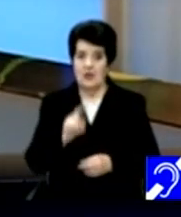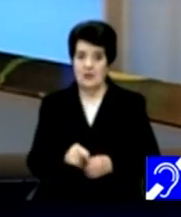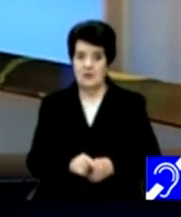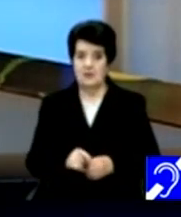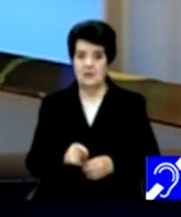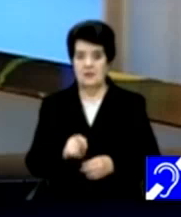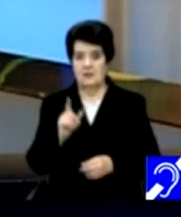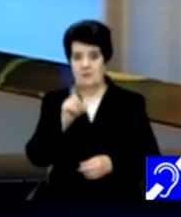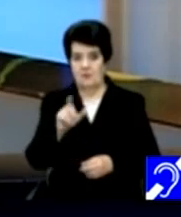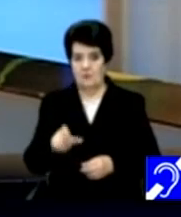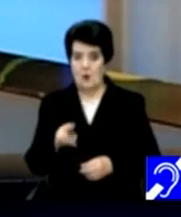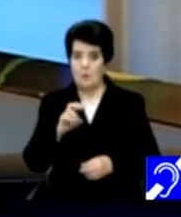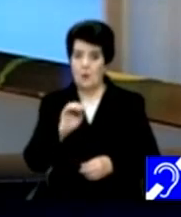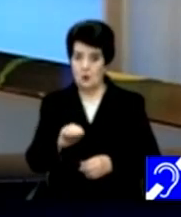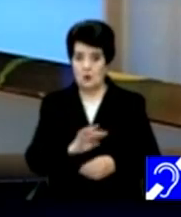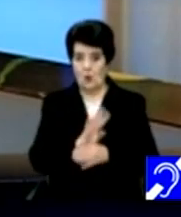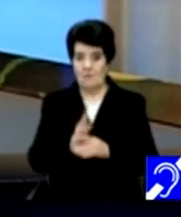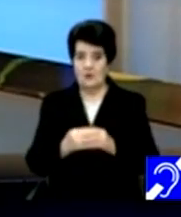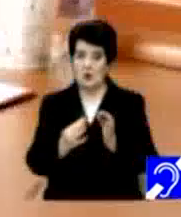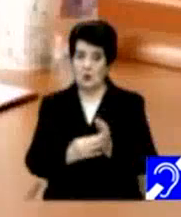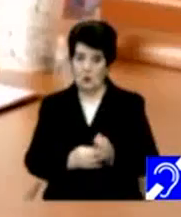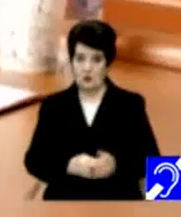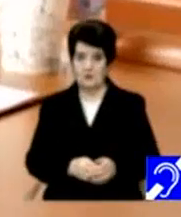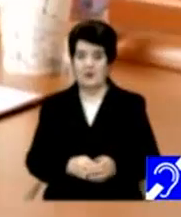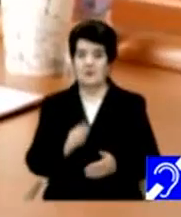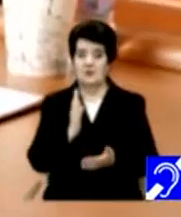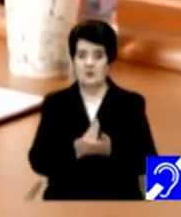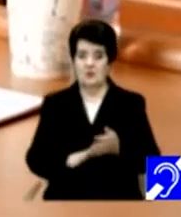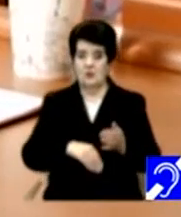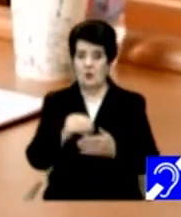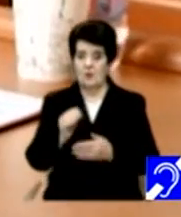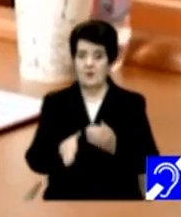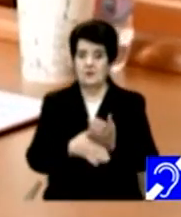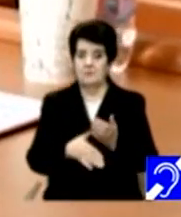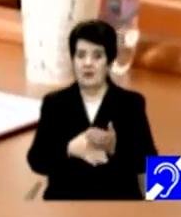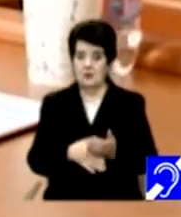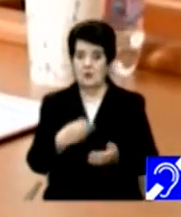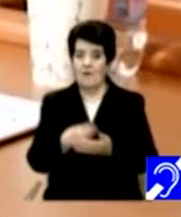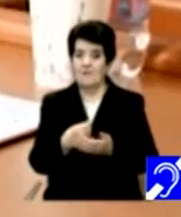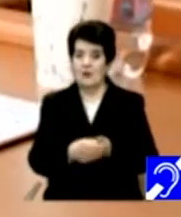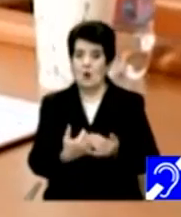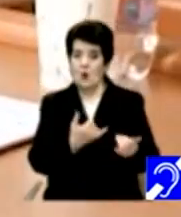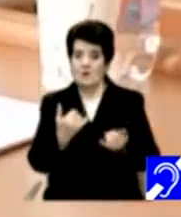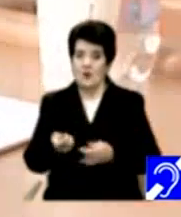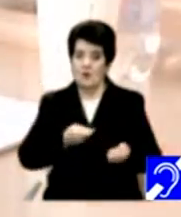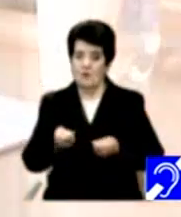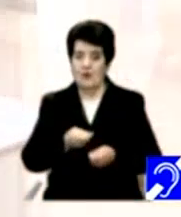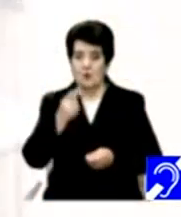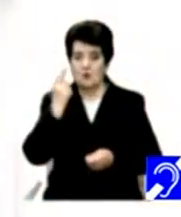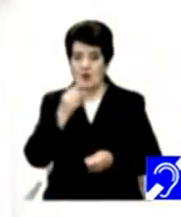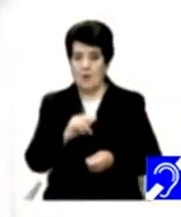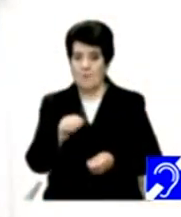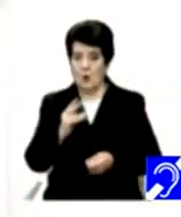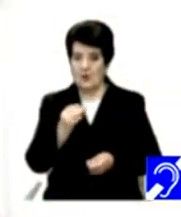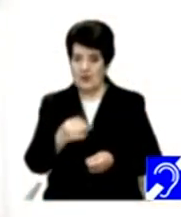diagnosticarea afecțiunilor post-COVID-19. Achiziția este posibilă datorită sprijinului financiar oferit de Guvernul Japoniei